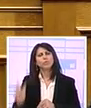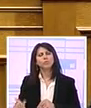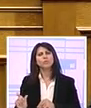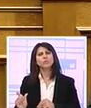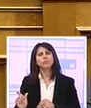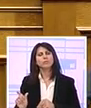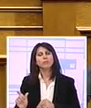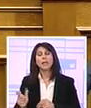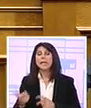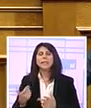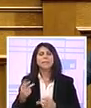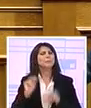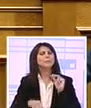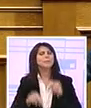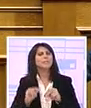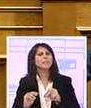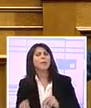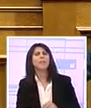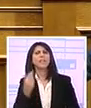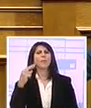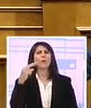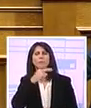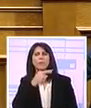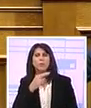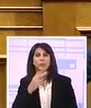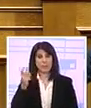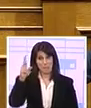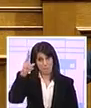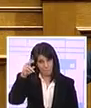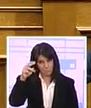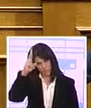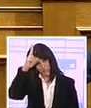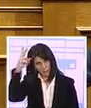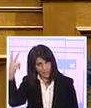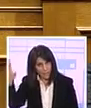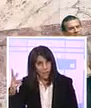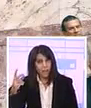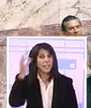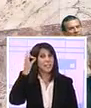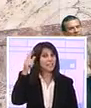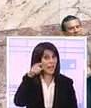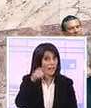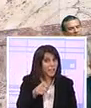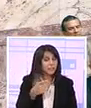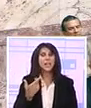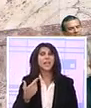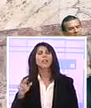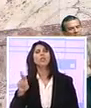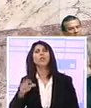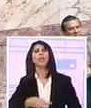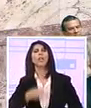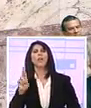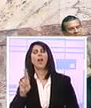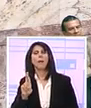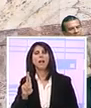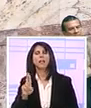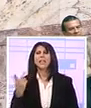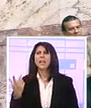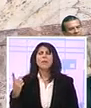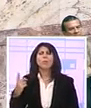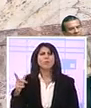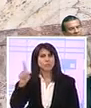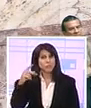Ή μήπως την κυρία Μέρκελ και τον κύριο Σαρκοζή και τον κύριο Ράιχενμπαχ? Είναι κυρίαρχος πρωθυπουργός ο κ. Παπανδρέου και κυρίαρχη αυτή η κυβέρνηση